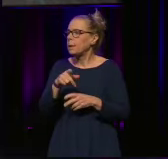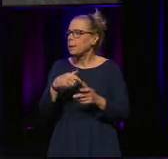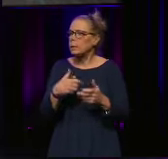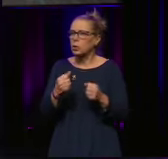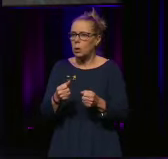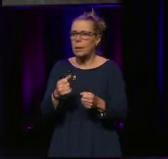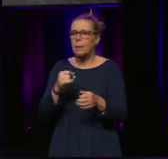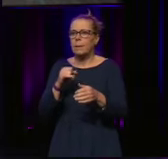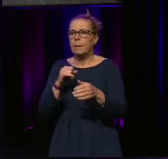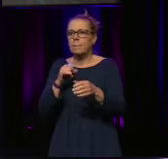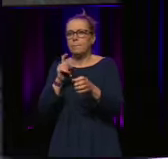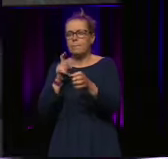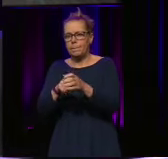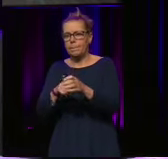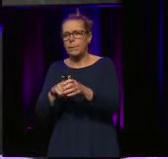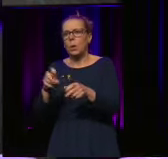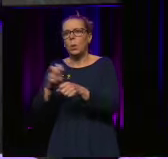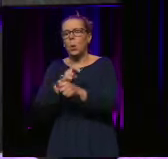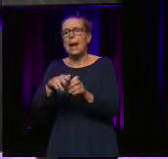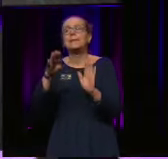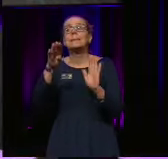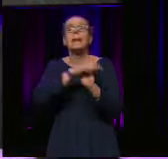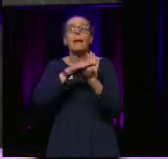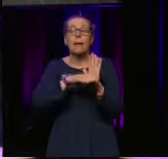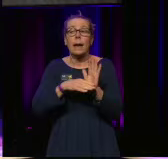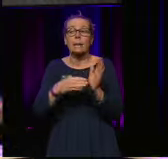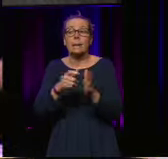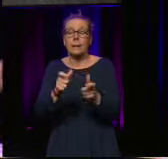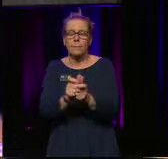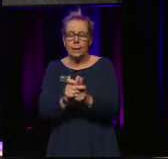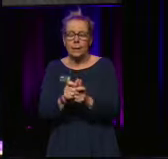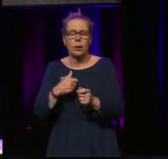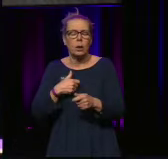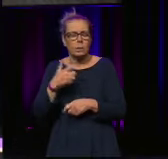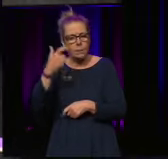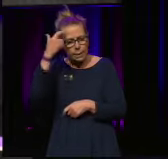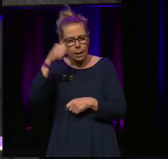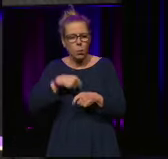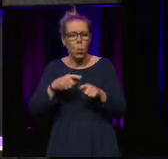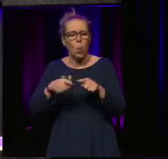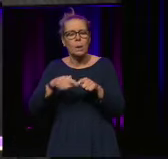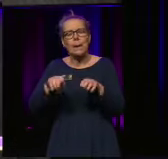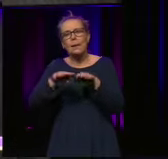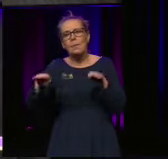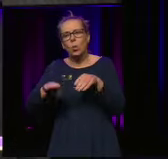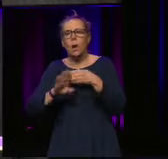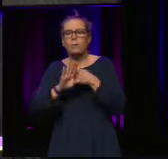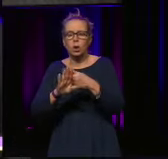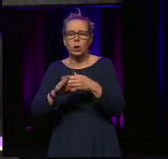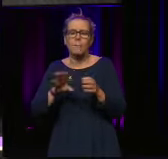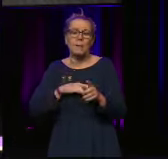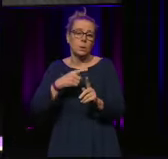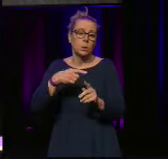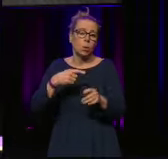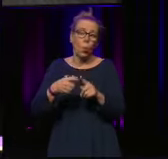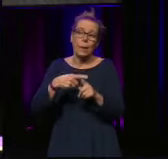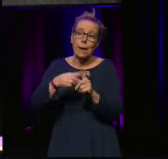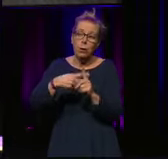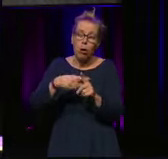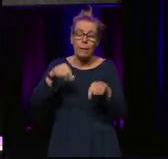in och kolla på stadgarna för den föreningen? Jag tänker på det här med olika nivåer av skydd. Det finns ju olika grader även här. Det